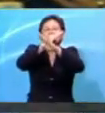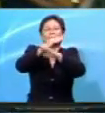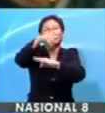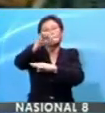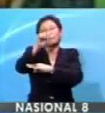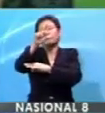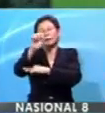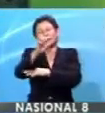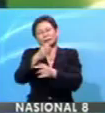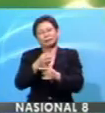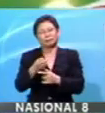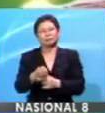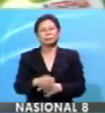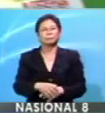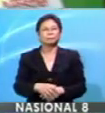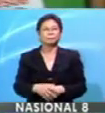dan